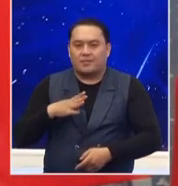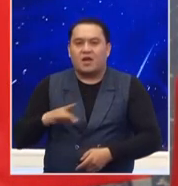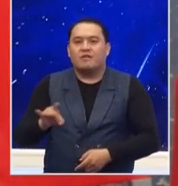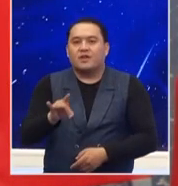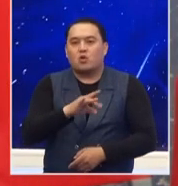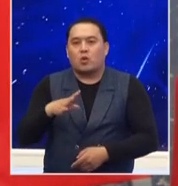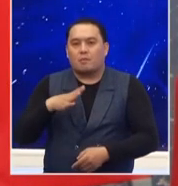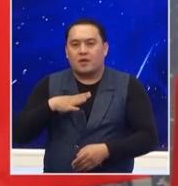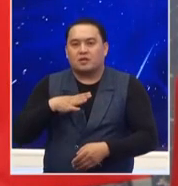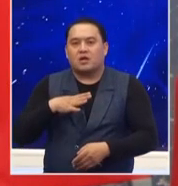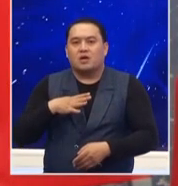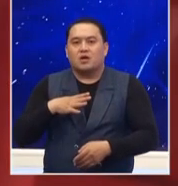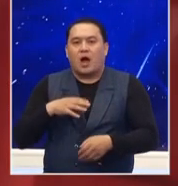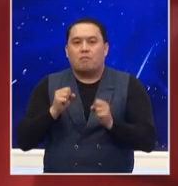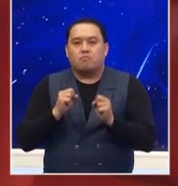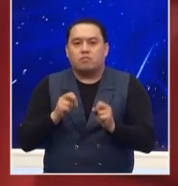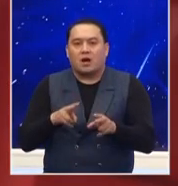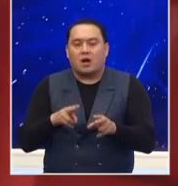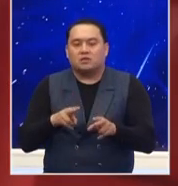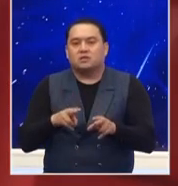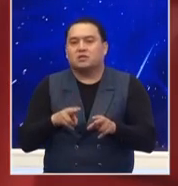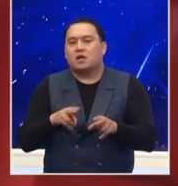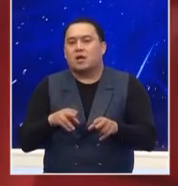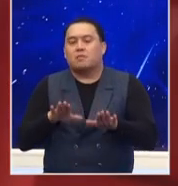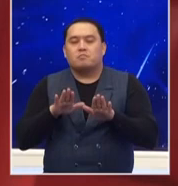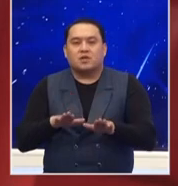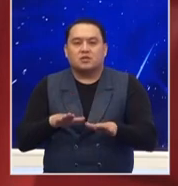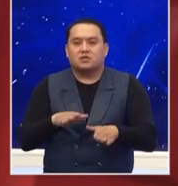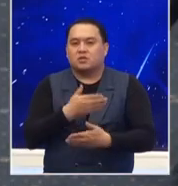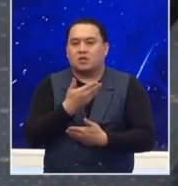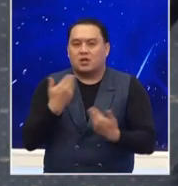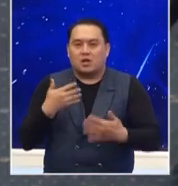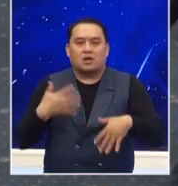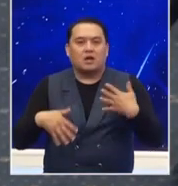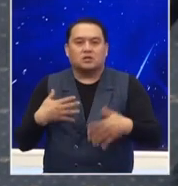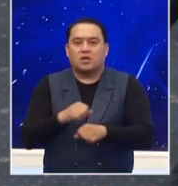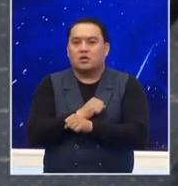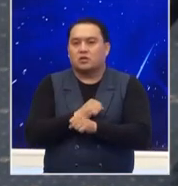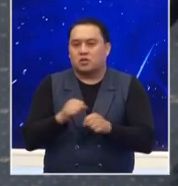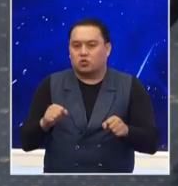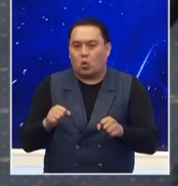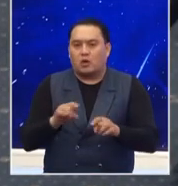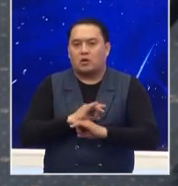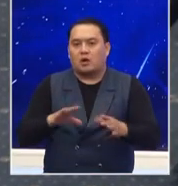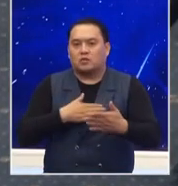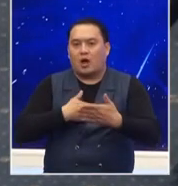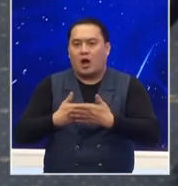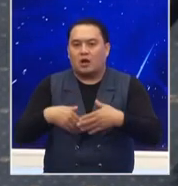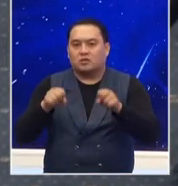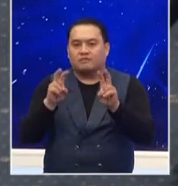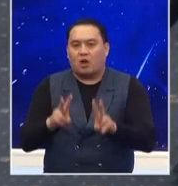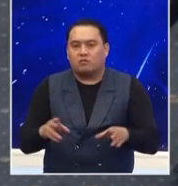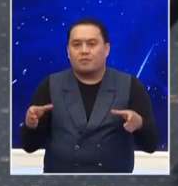здравоохранения. Регион все еще находится в зеленой зоне. Тем не менее, расслабляться не стоит, предупреждают